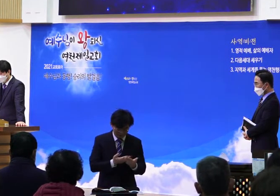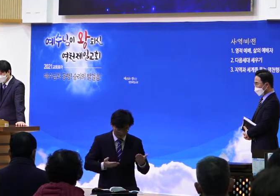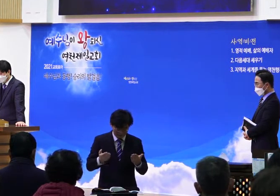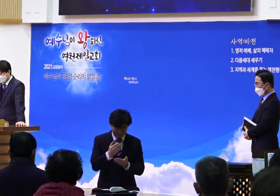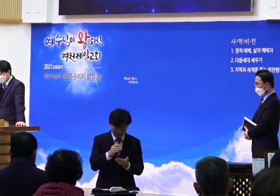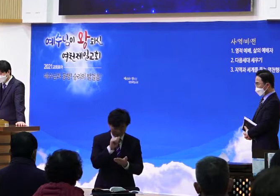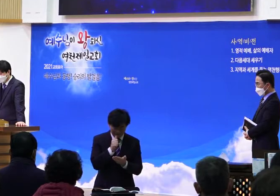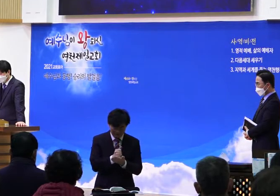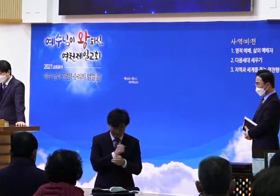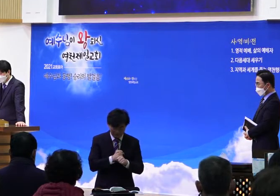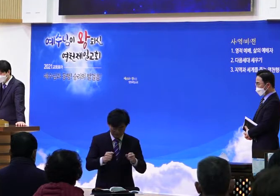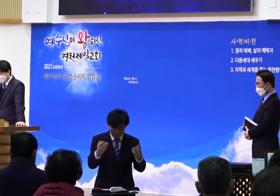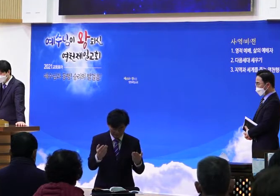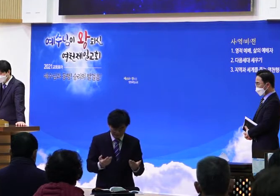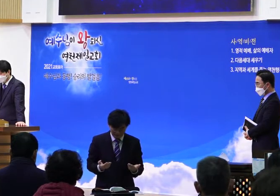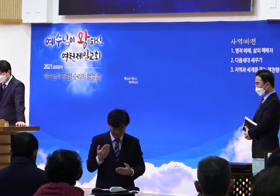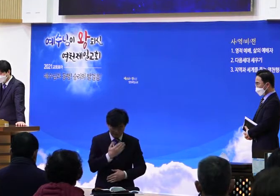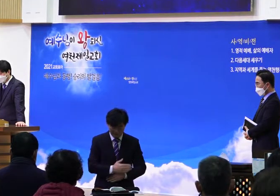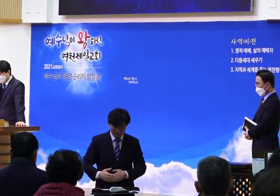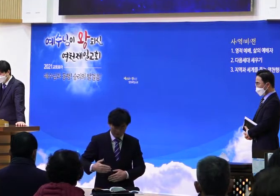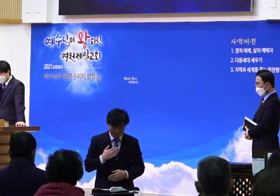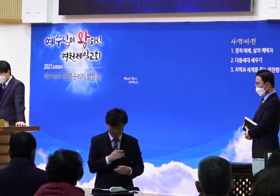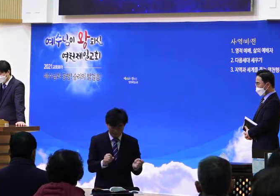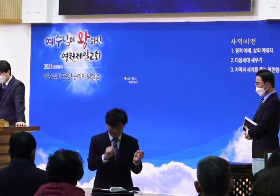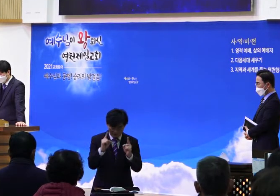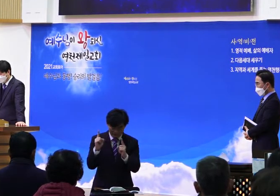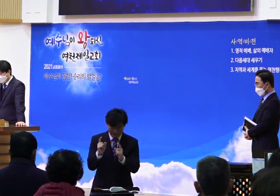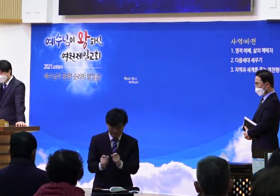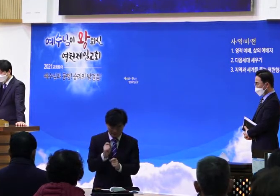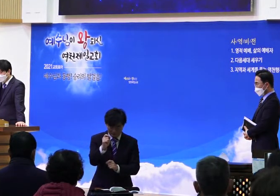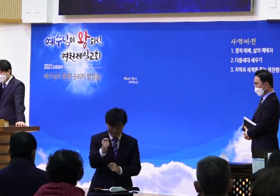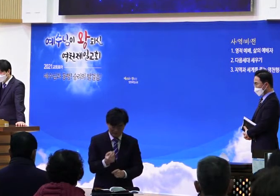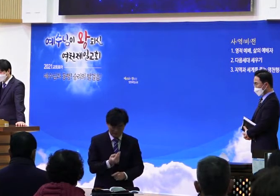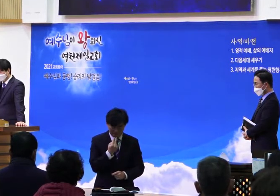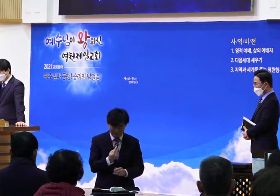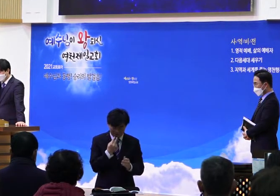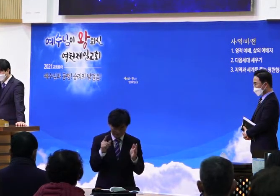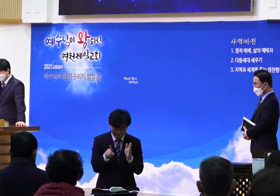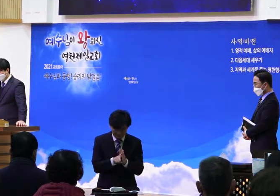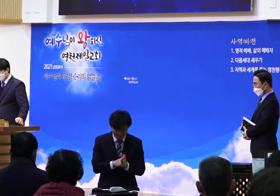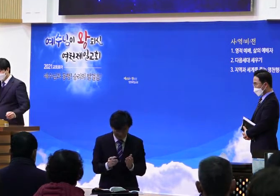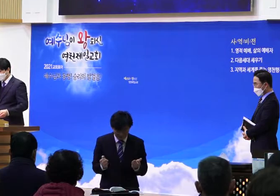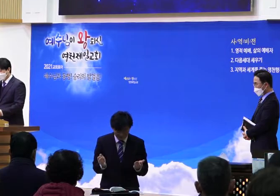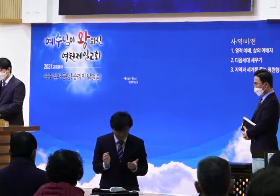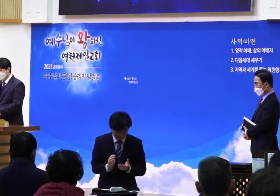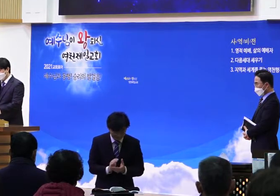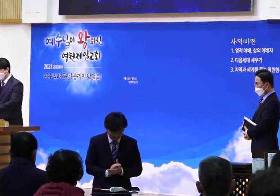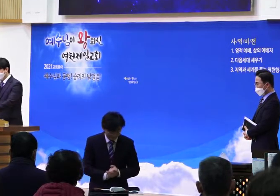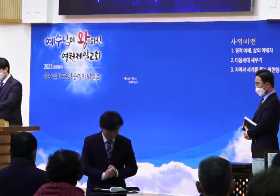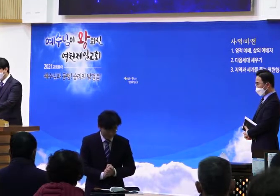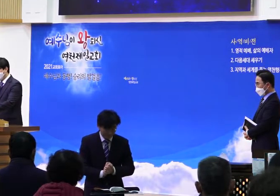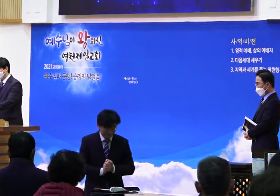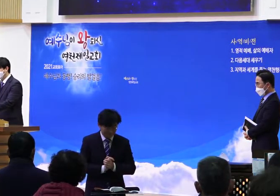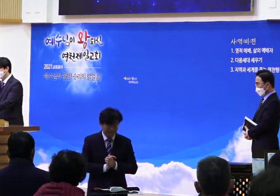성도의 교제와 죄를 용서받는 것과 몸의 부활과 영생을 믿습니다.